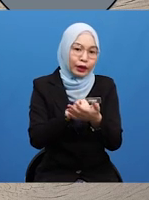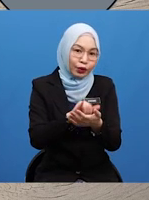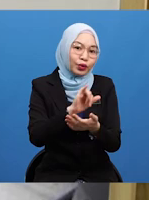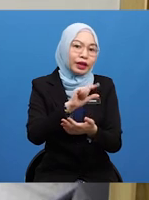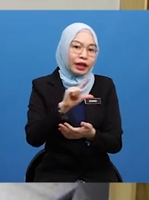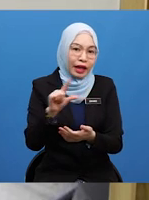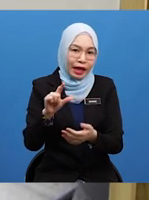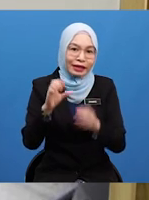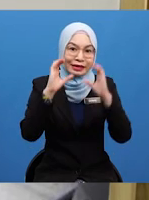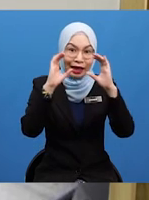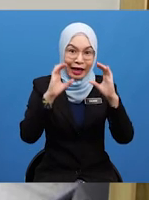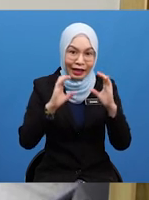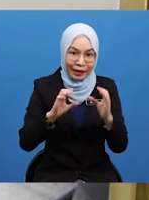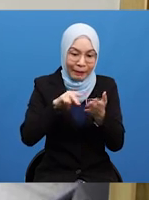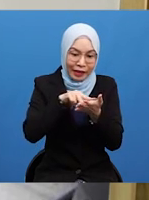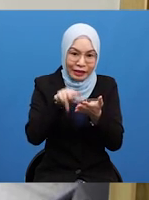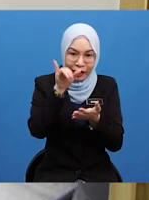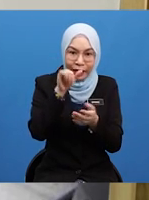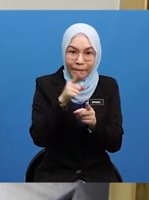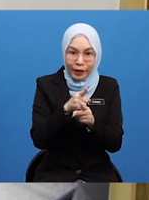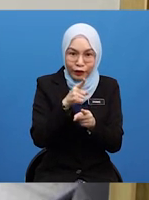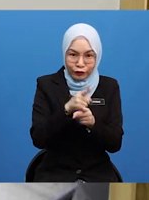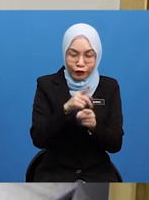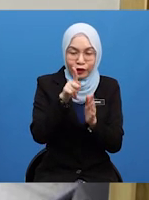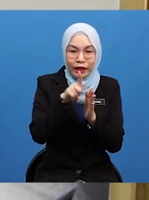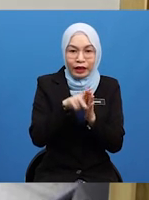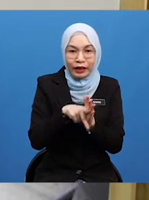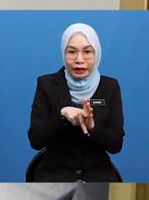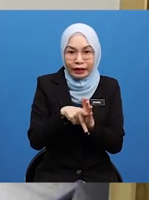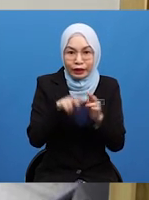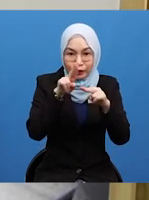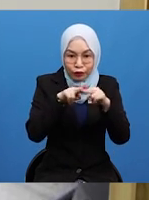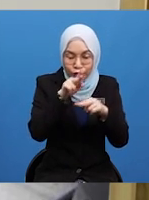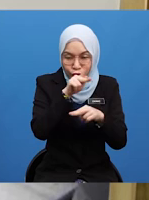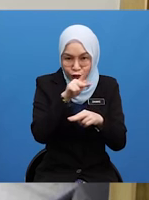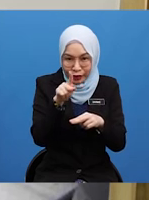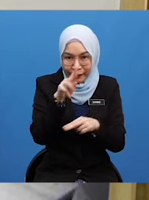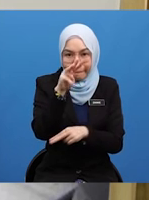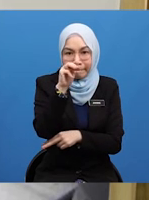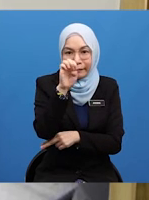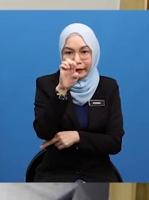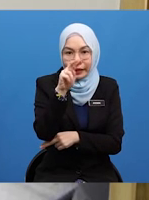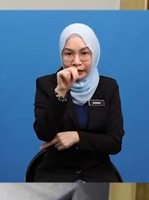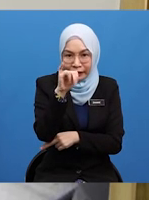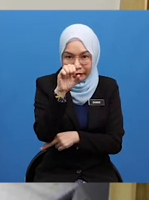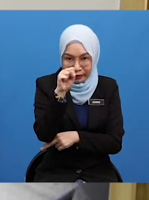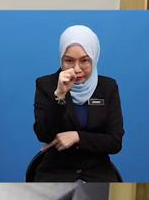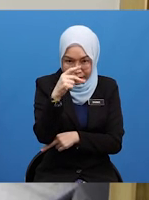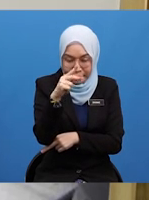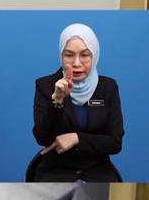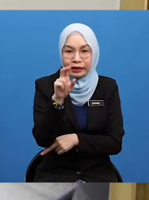meniscus. Ya, betul. Kedudukan meniscus sentiasa melengkung ke bawah untuk